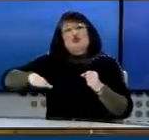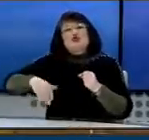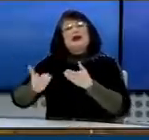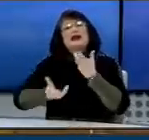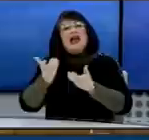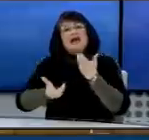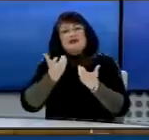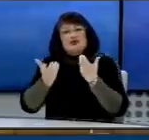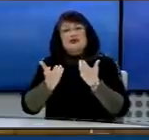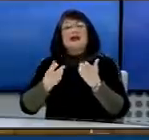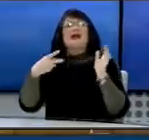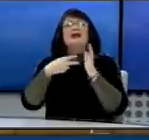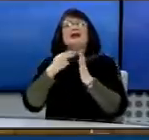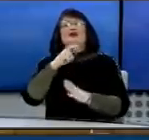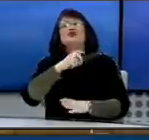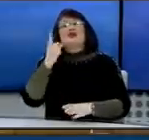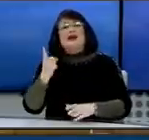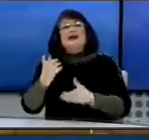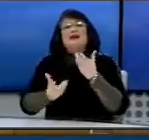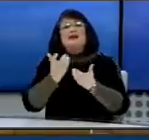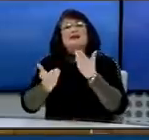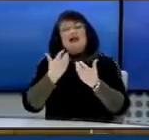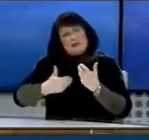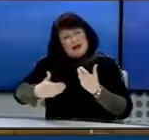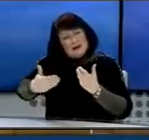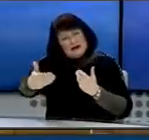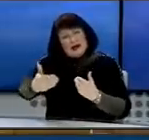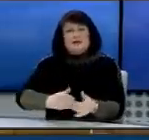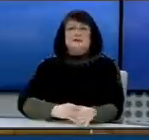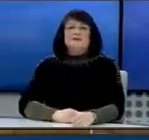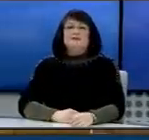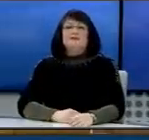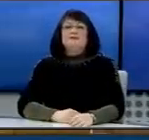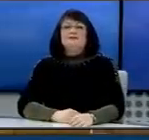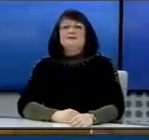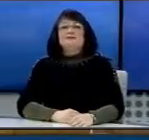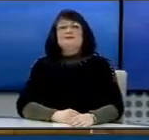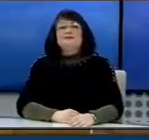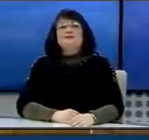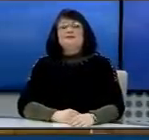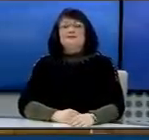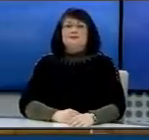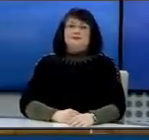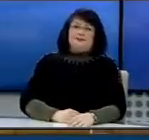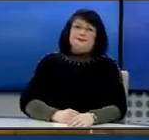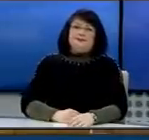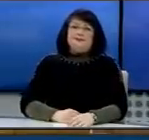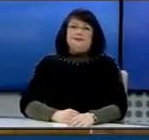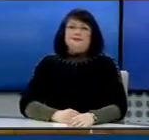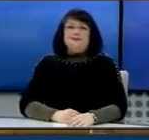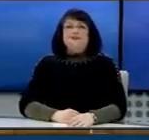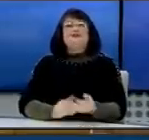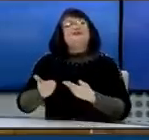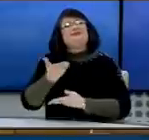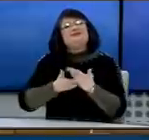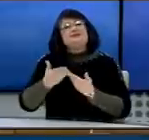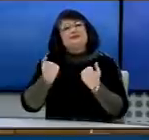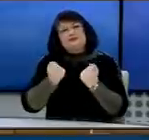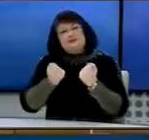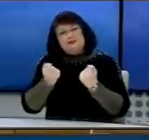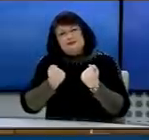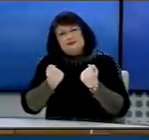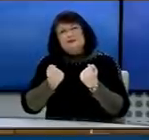καύσωνα του 21 και στις καταστροφικές πυρκαγιές που ακολούθησαν, στην υβριδική επίθεση που δέχθηκε η